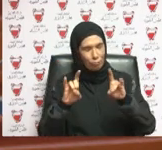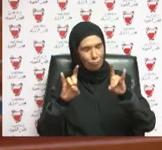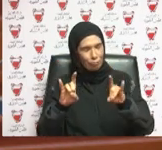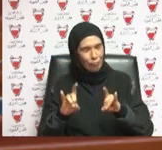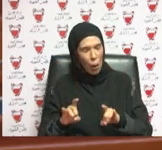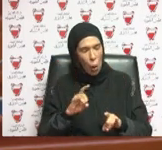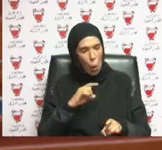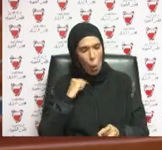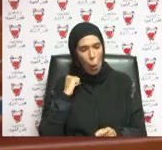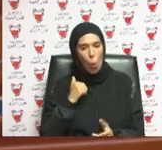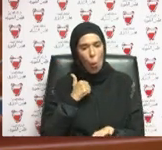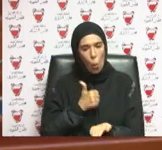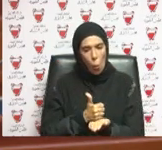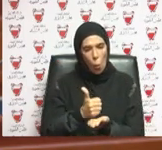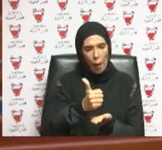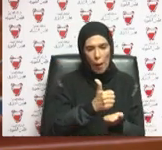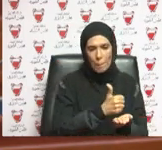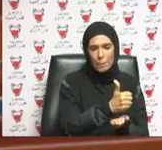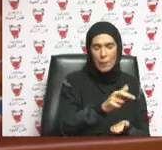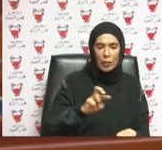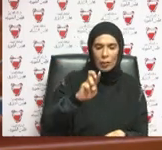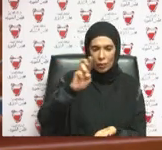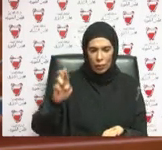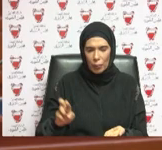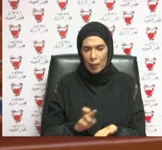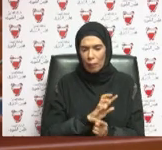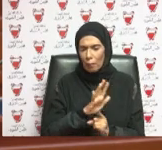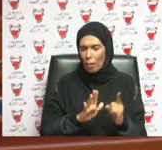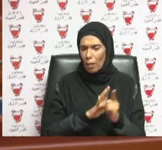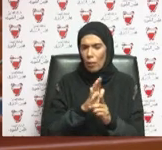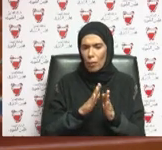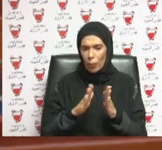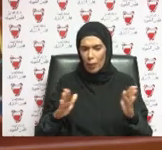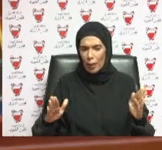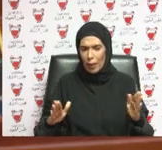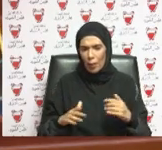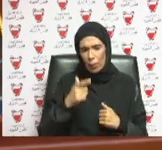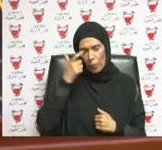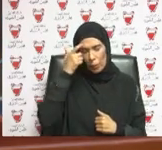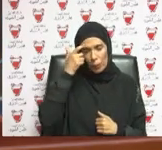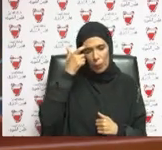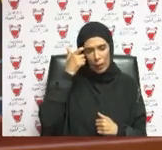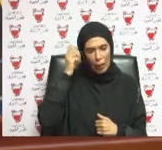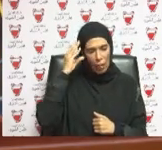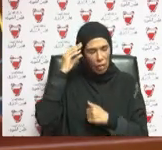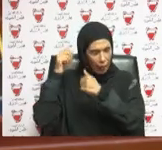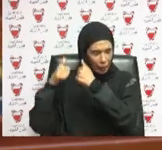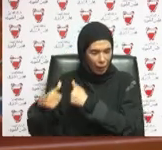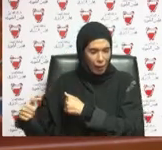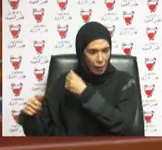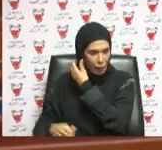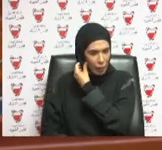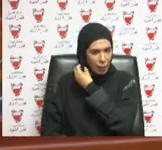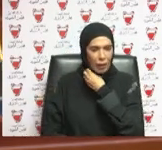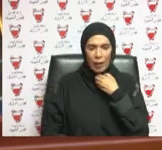في الاهتمام بزواره تترك أثرا كبيرا على نفوسهم وفي ذاكرتهم.